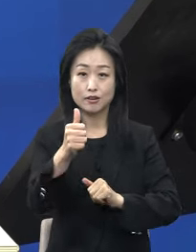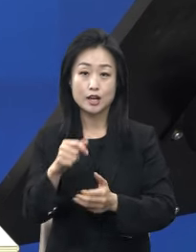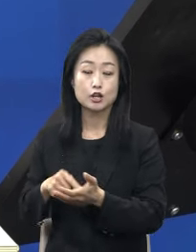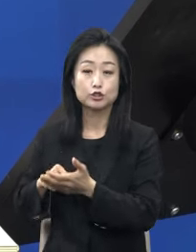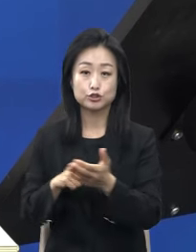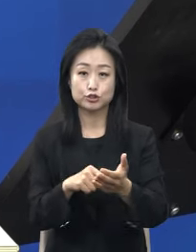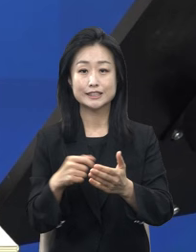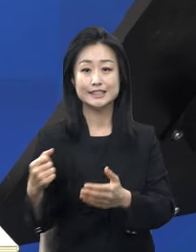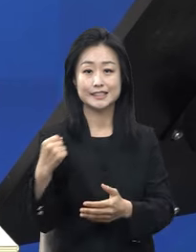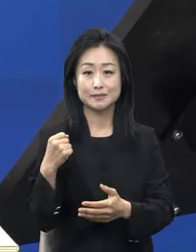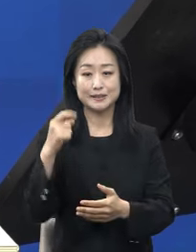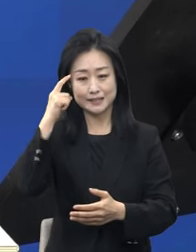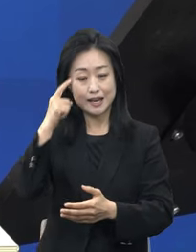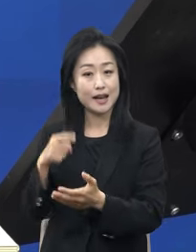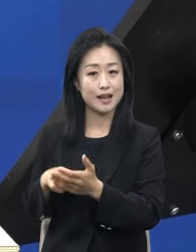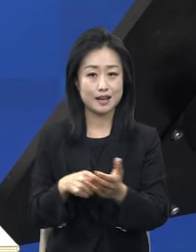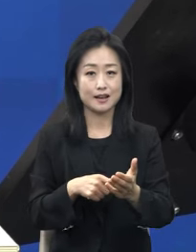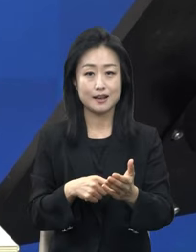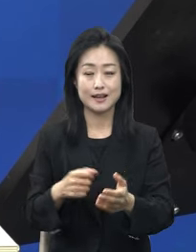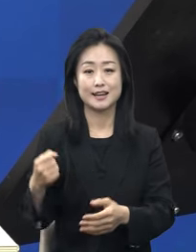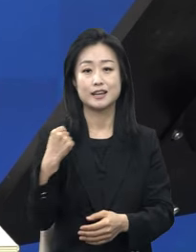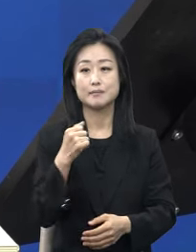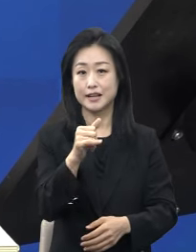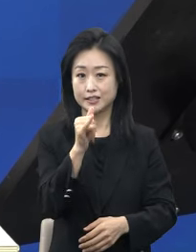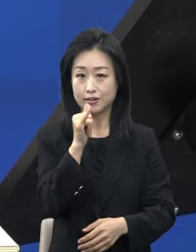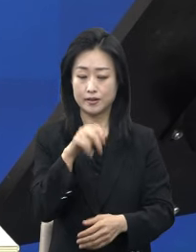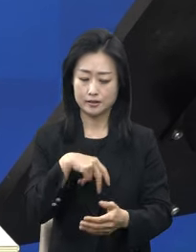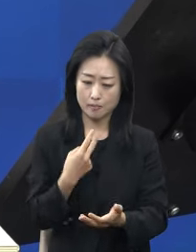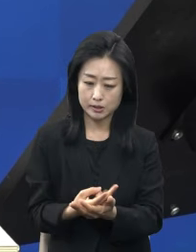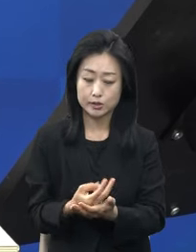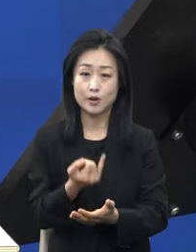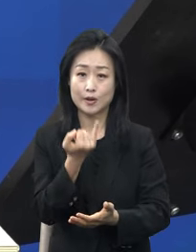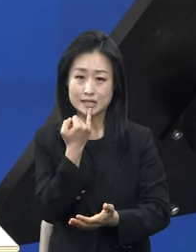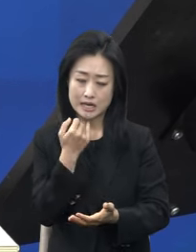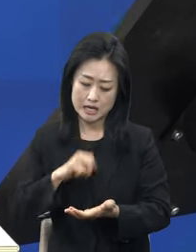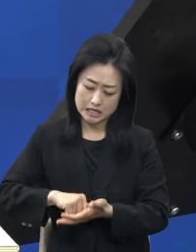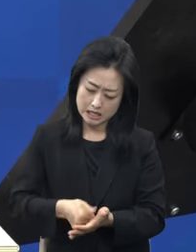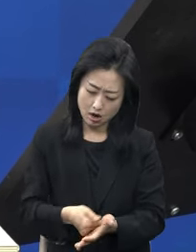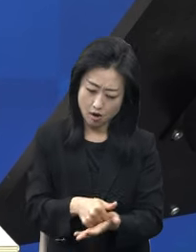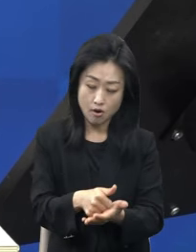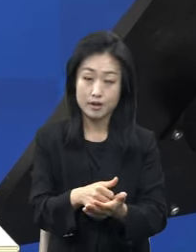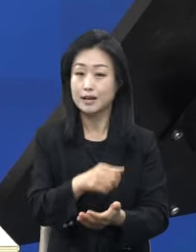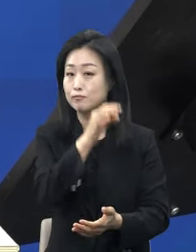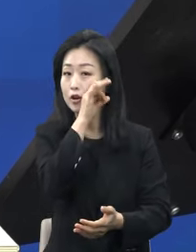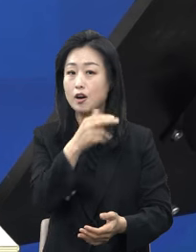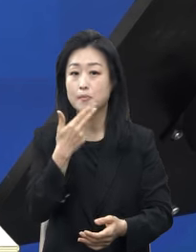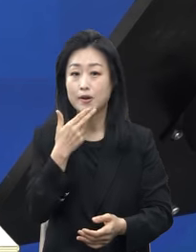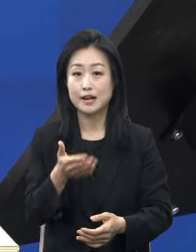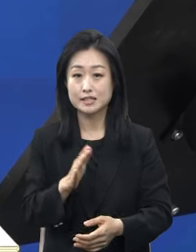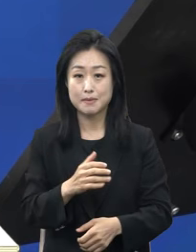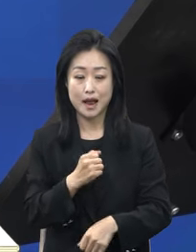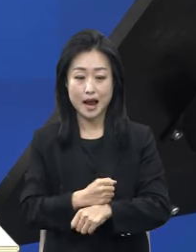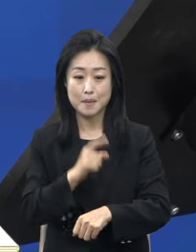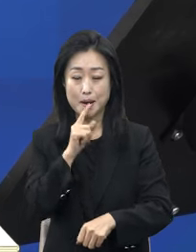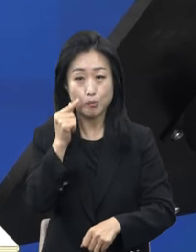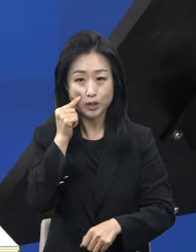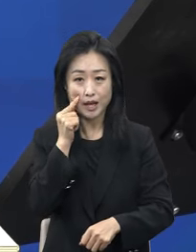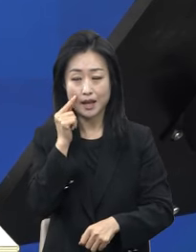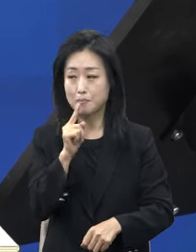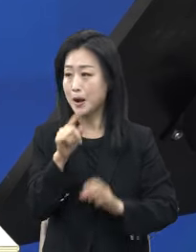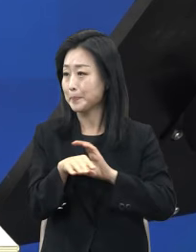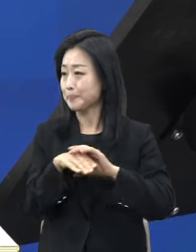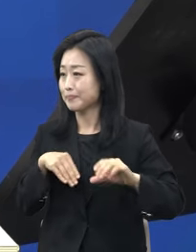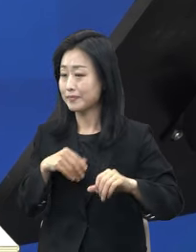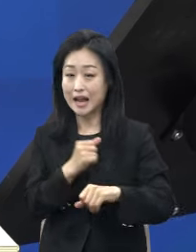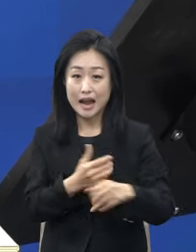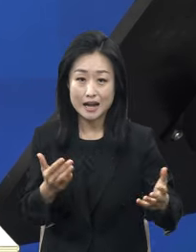추진력과 의지를 가지고 있습니다. 넘어지고 기어다니는 건 창피하지 않지만, 해야 할 말을 못하고 해야 할 일을